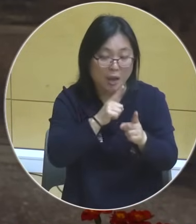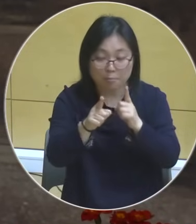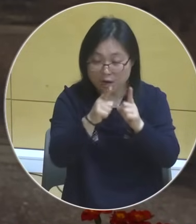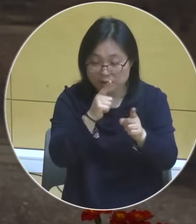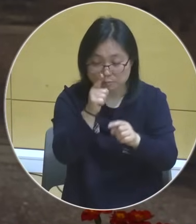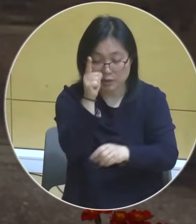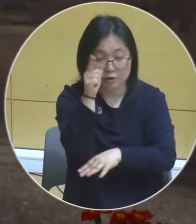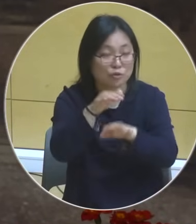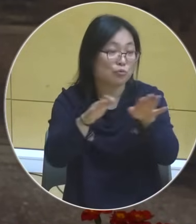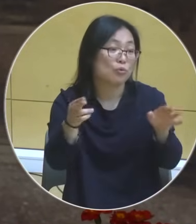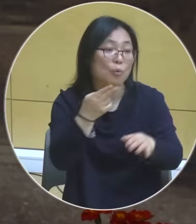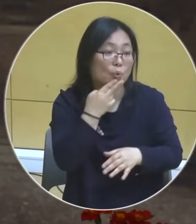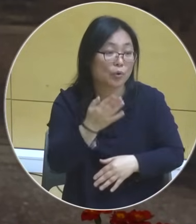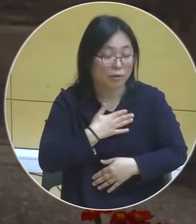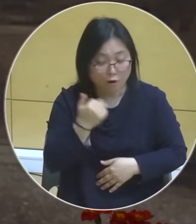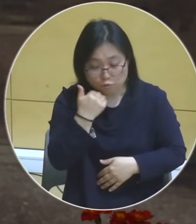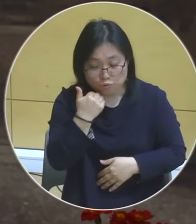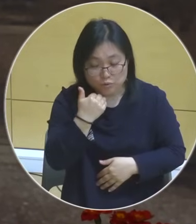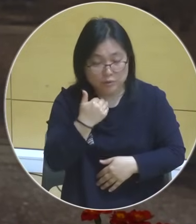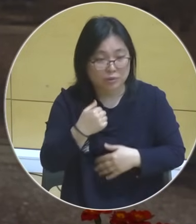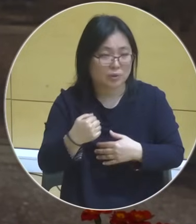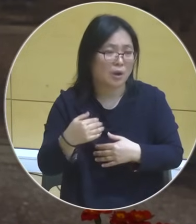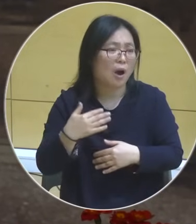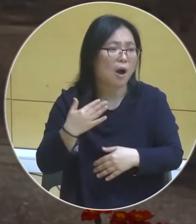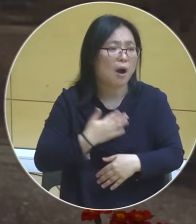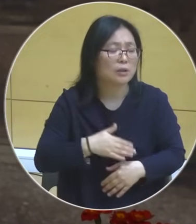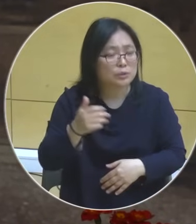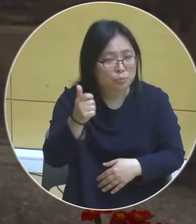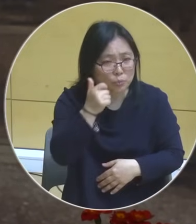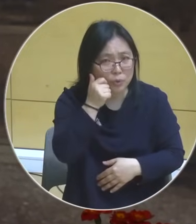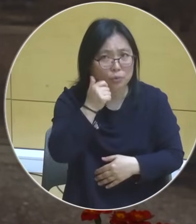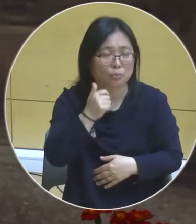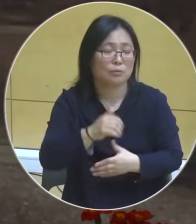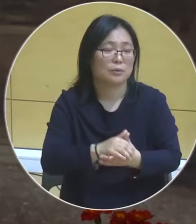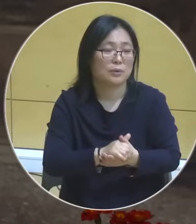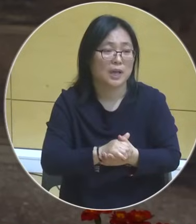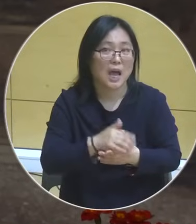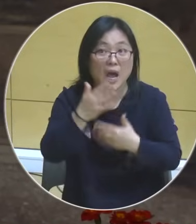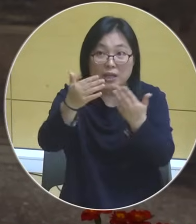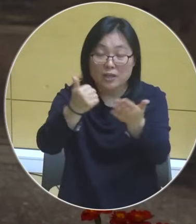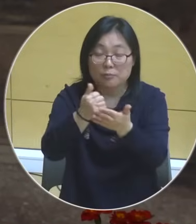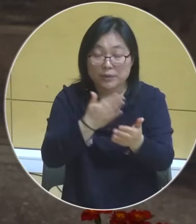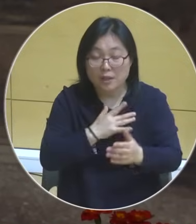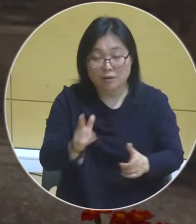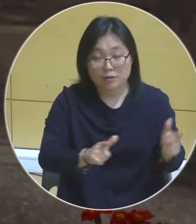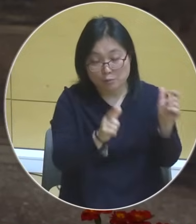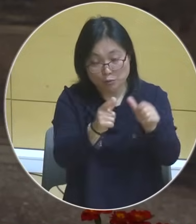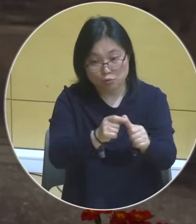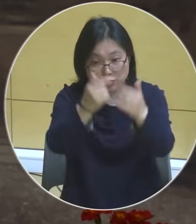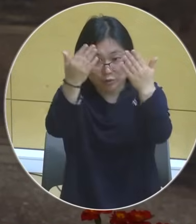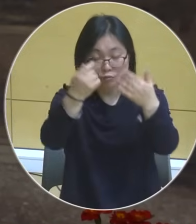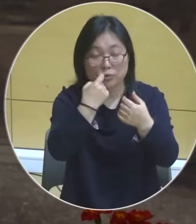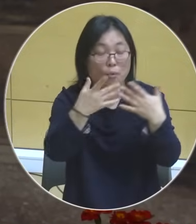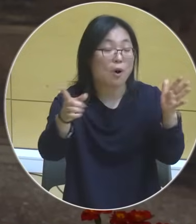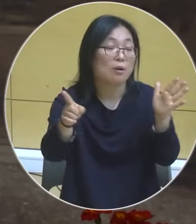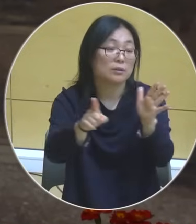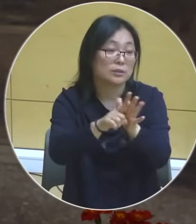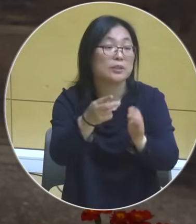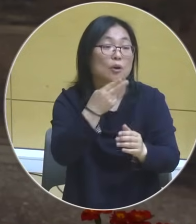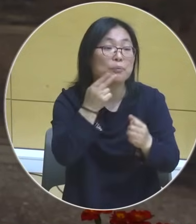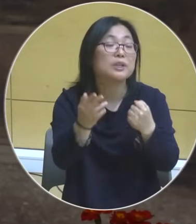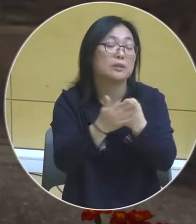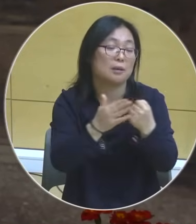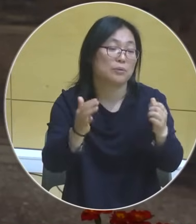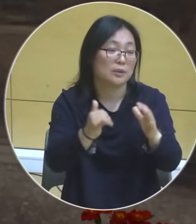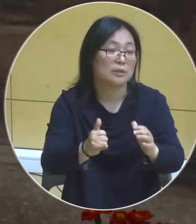정체성을 알지 못하고 그리고 우리 속에 진정한 하나님께서 내 삶을 구원해 주셨다는 그 확신이 없는 사람이 이